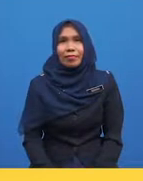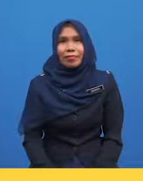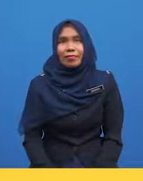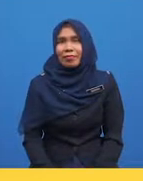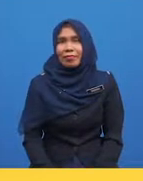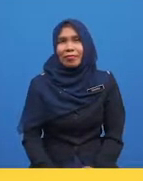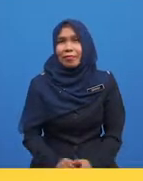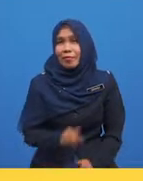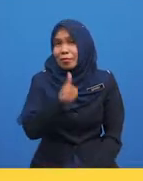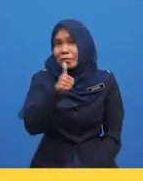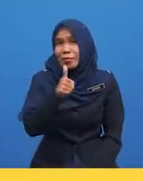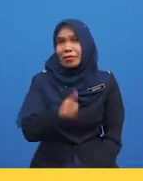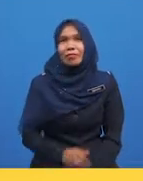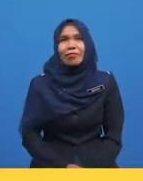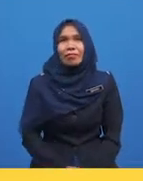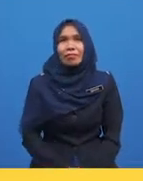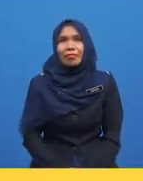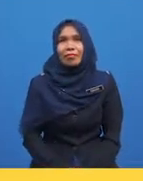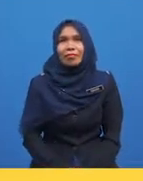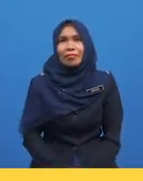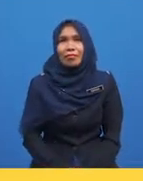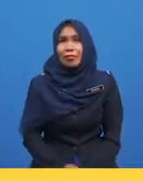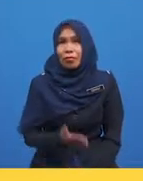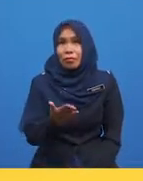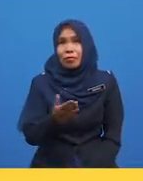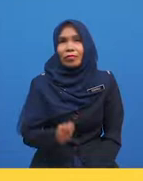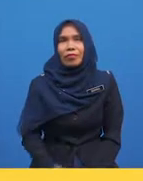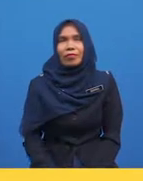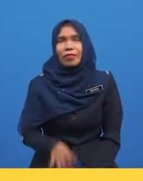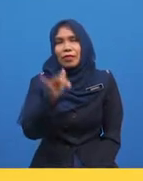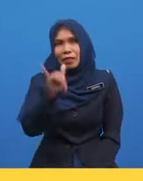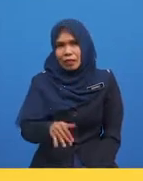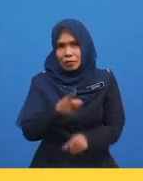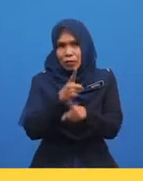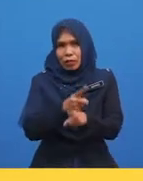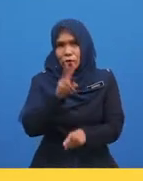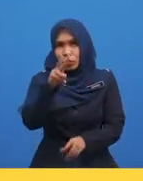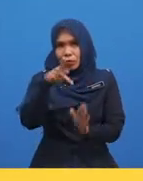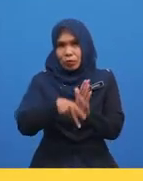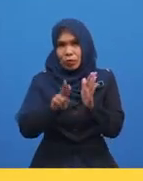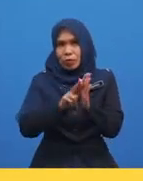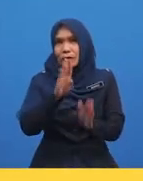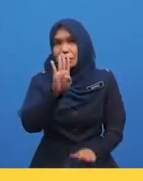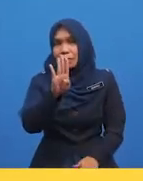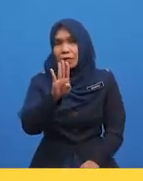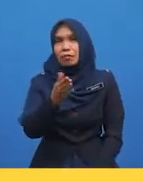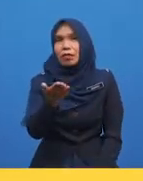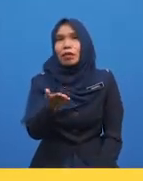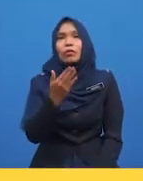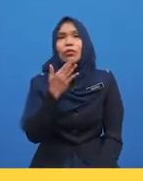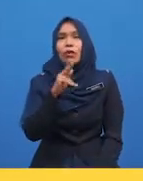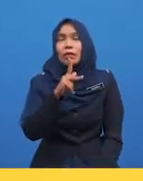Wow! Hebatlah kamu. Ya, betul. 2/4, kamu